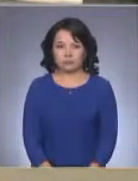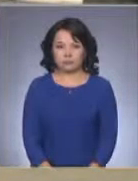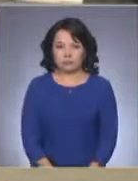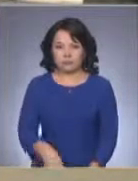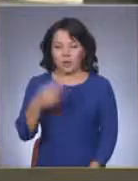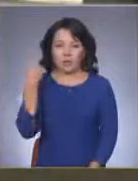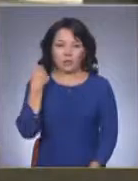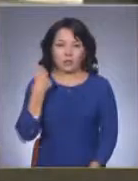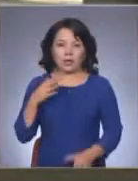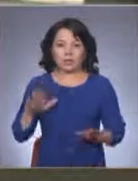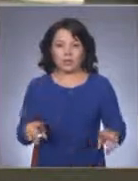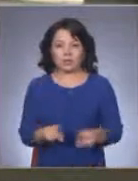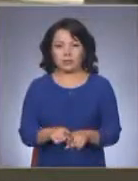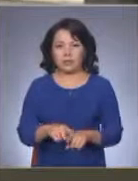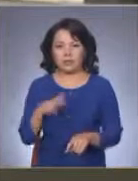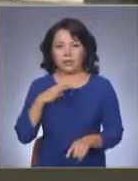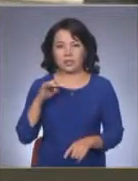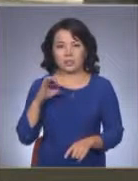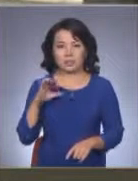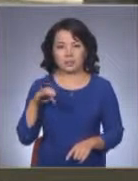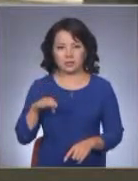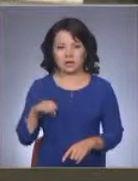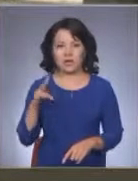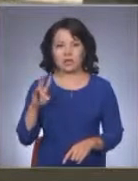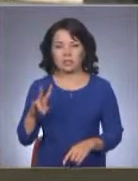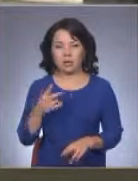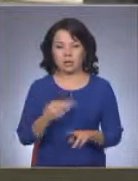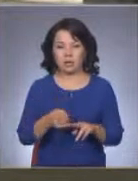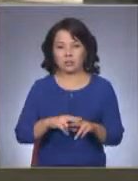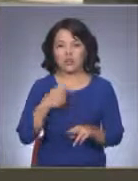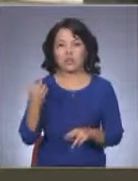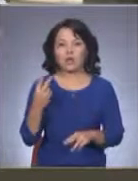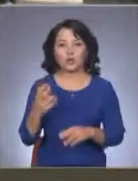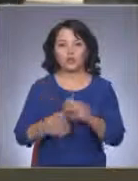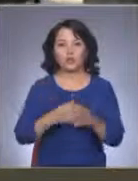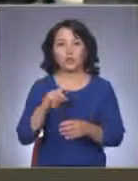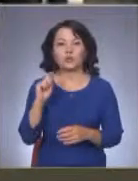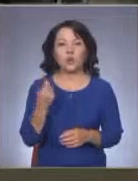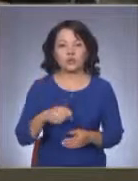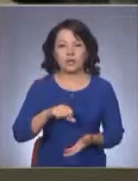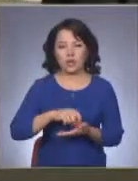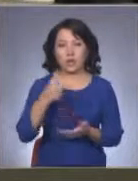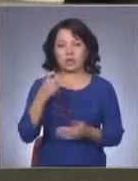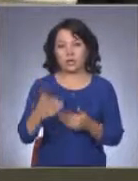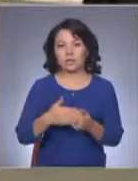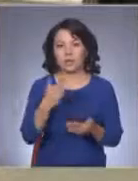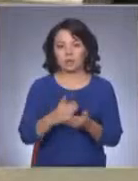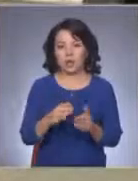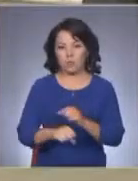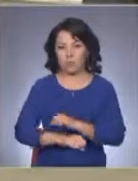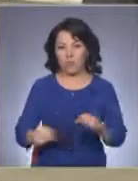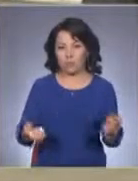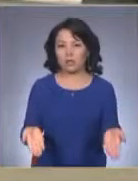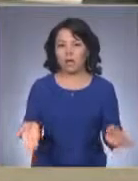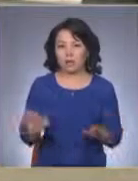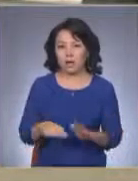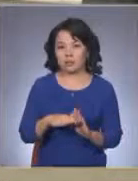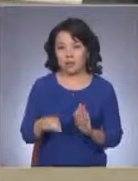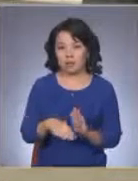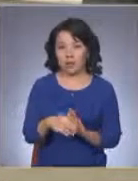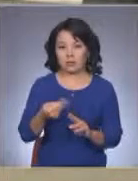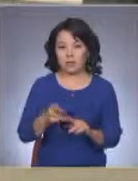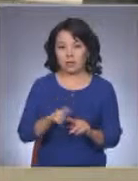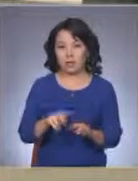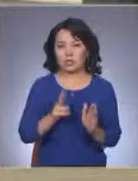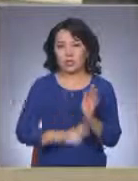Лондондың шығыс бөлігінде орналасқан East End ауданында екінші дүниежүзілік соғыс кезінен жүздеген бомба қалып қойған. Алайда олар 70 жыл